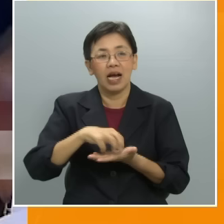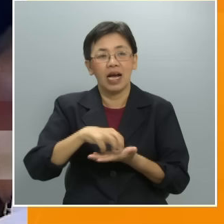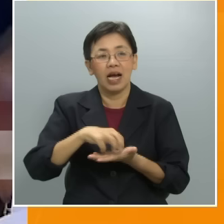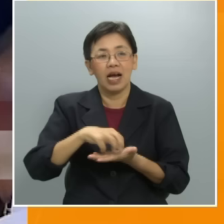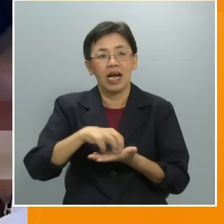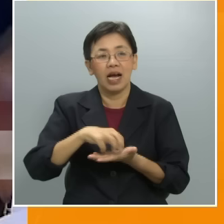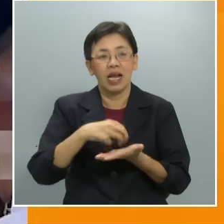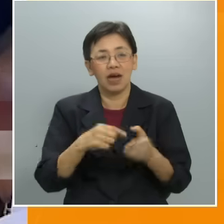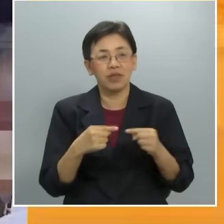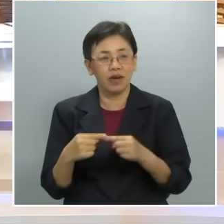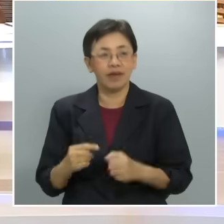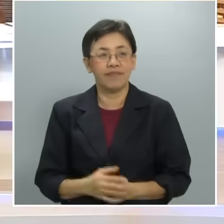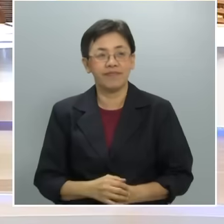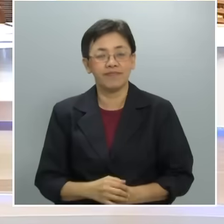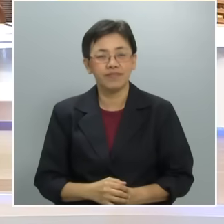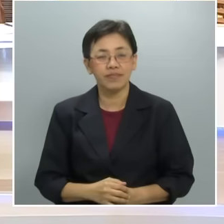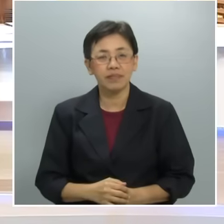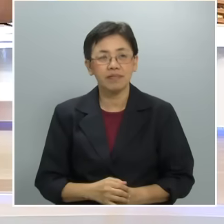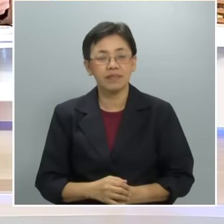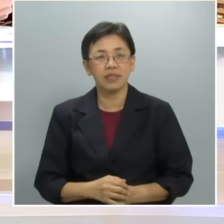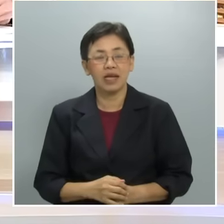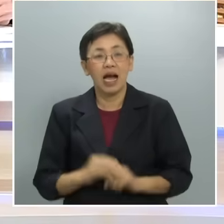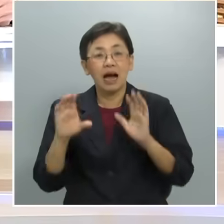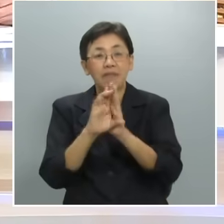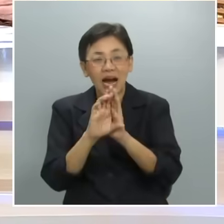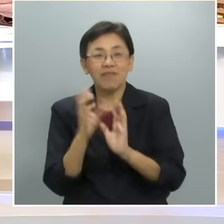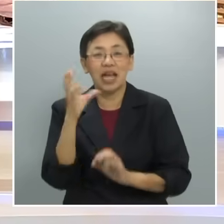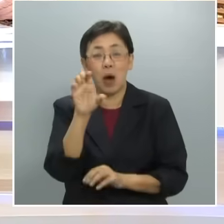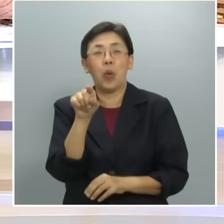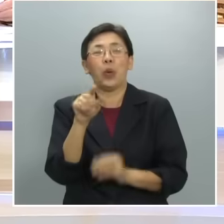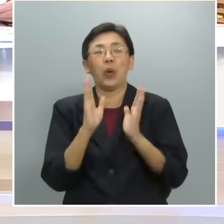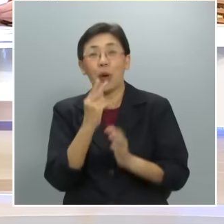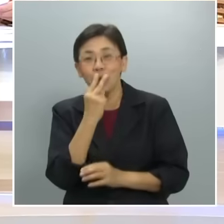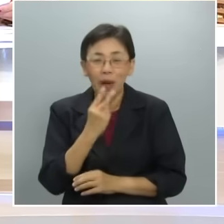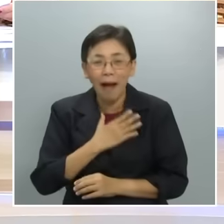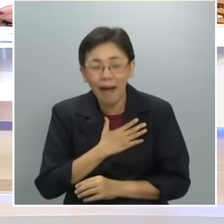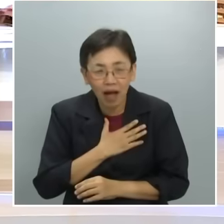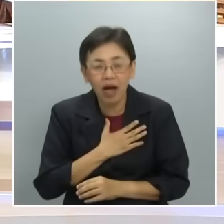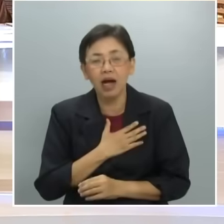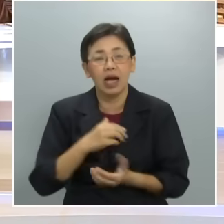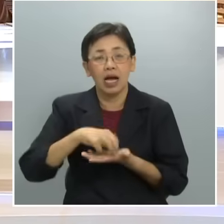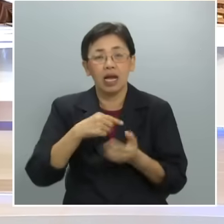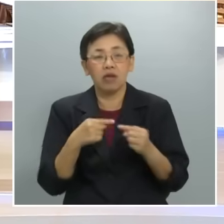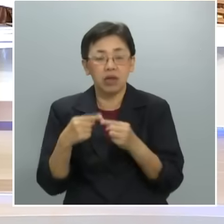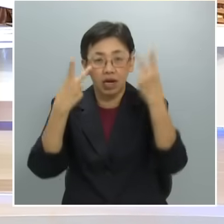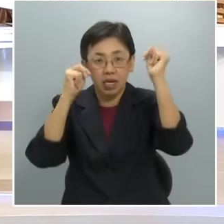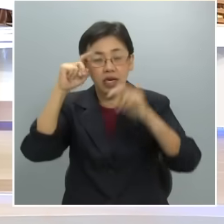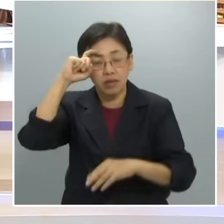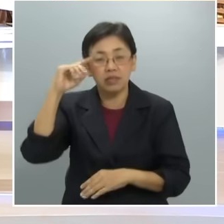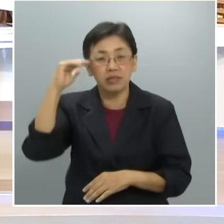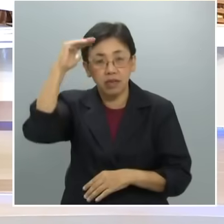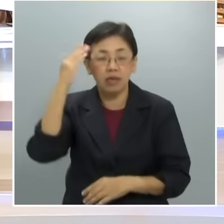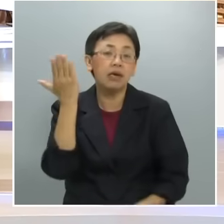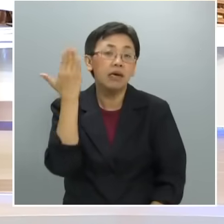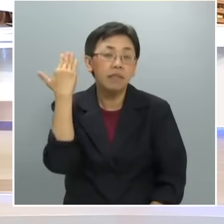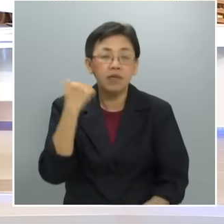ว่ากันต่อครับทุกผู้ชมเสร็จจากภาพที่ฮือฮาก็มาว่ากันถึงนายกรัฐมนตรีเศรษฐาทวีสินซึ่งเมื่อวานนี้ป